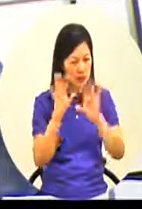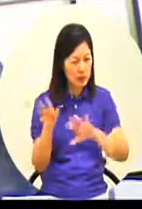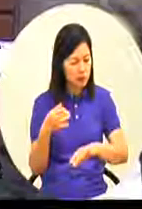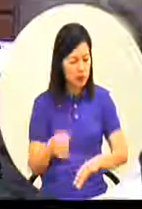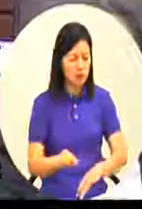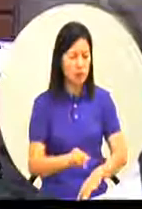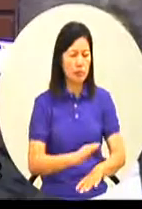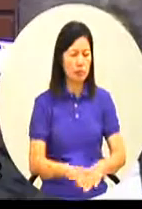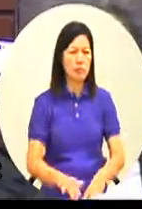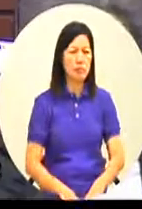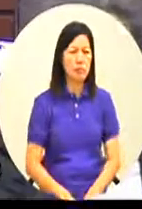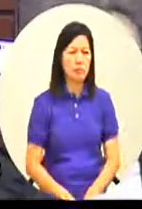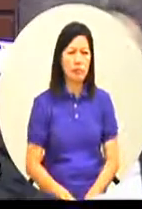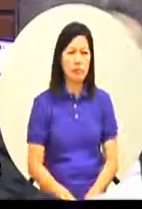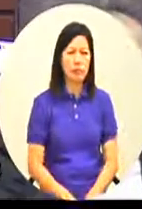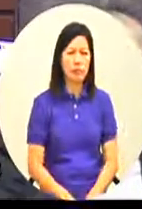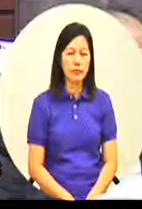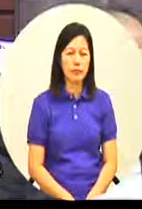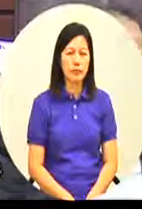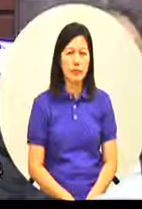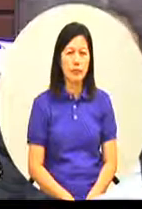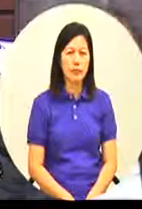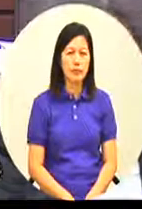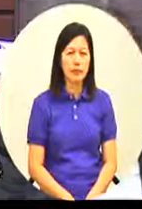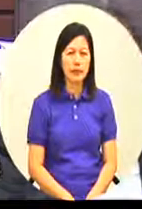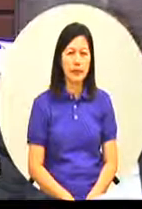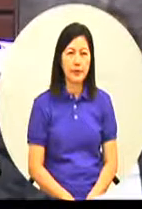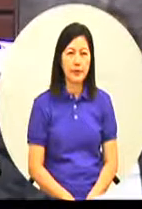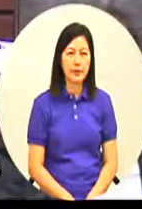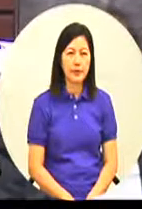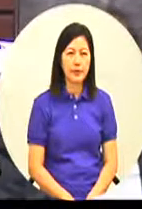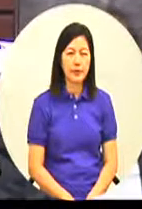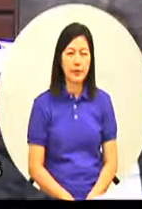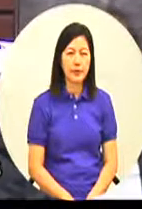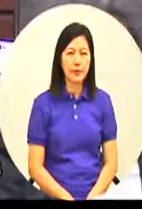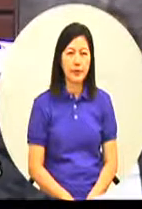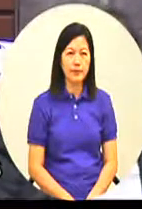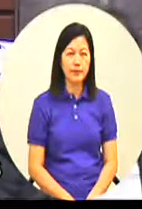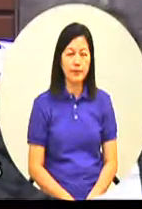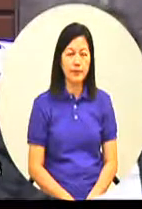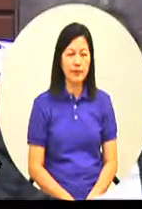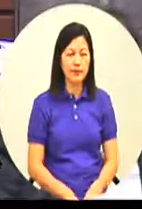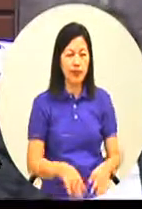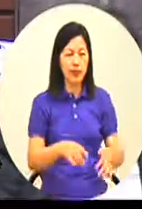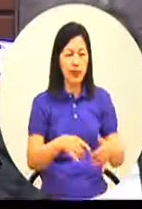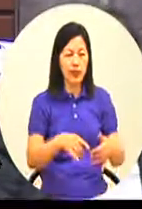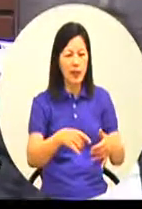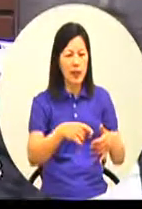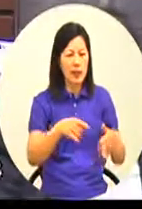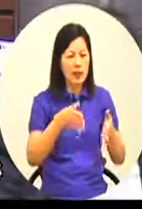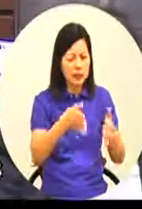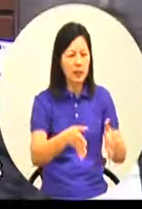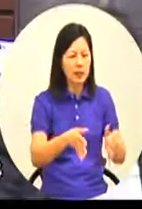局长， 在这边再做一个补充的报告哈，它不是一个个别的计划啦，哦，